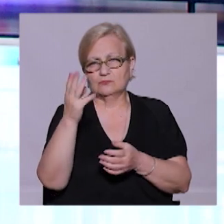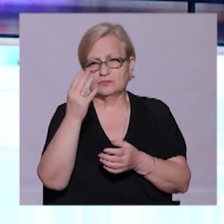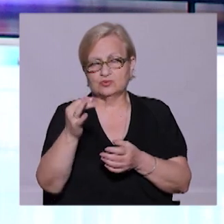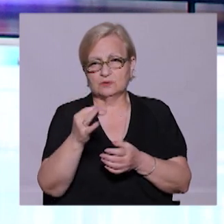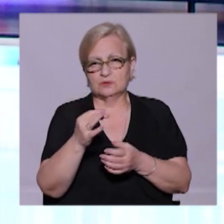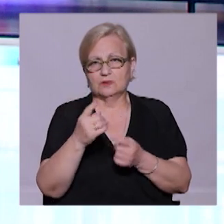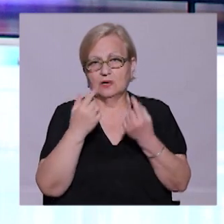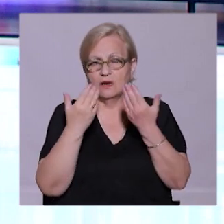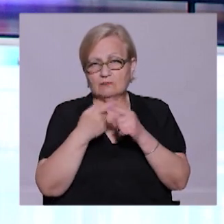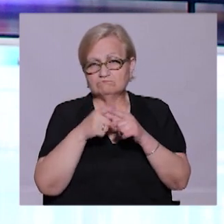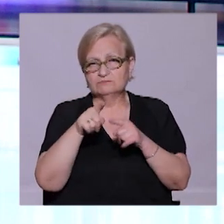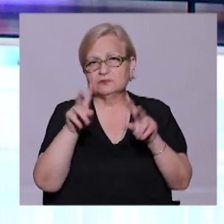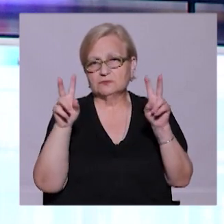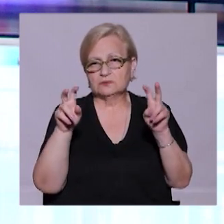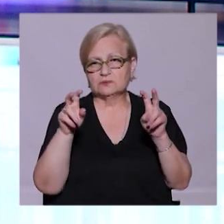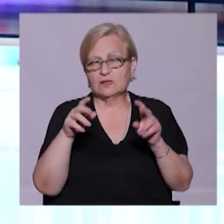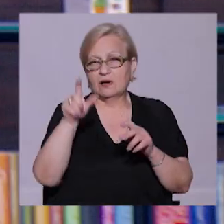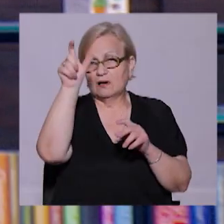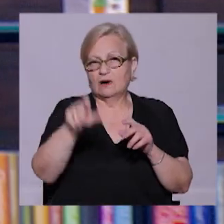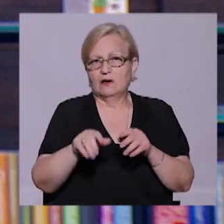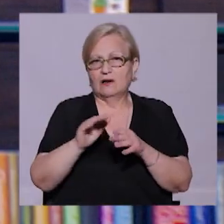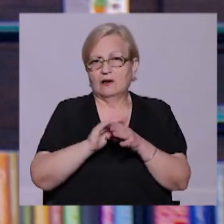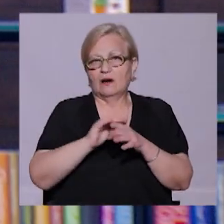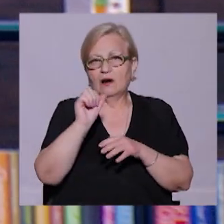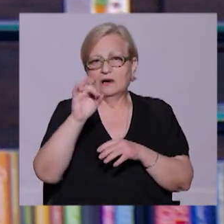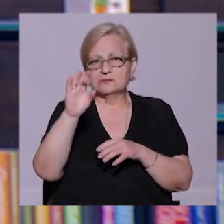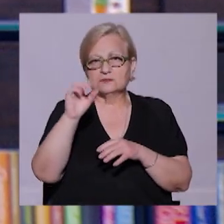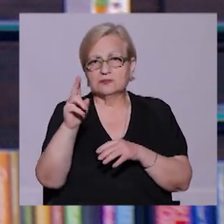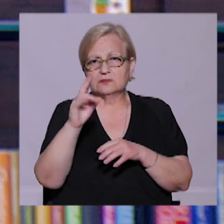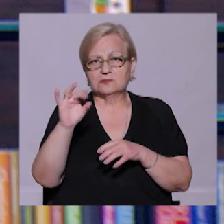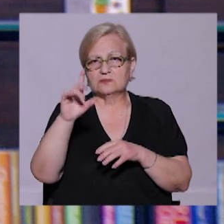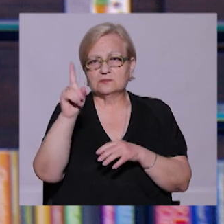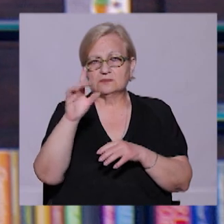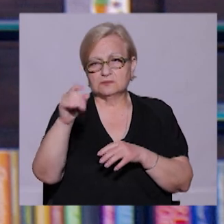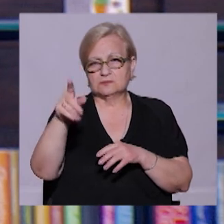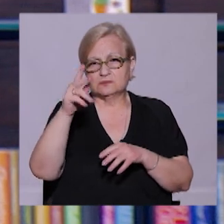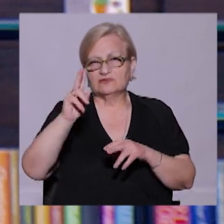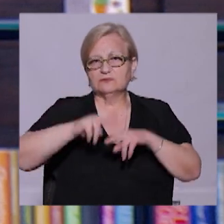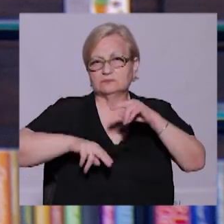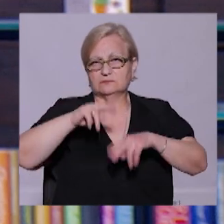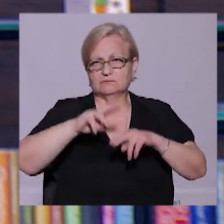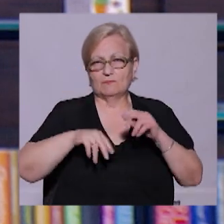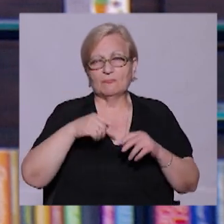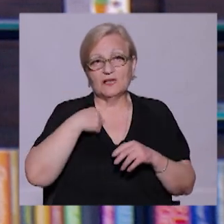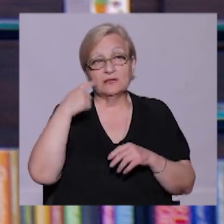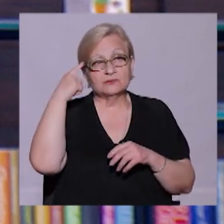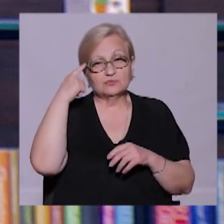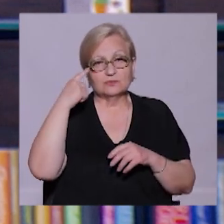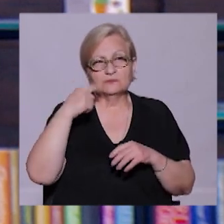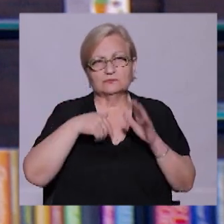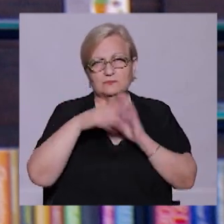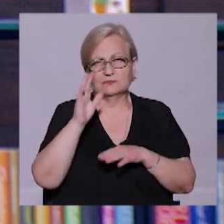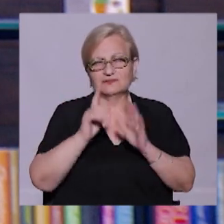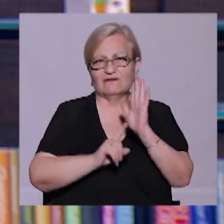უშუალოდ არსაკიძის სახეს უკავშირდება. ჩვენც ალბათ რომანზე ფიქრი ჯობს არსაკიძის სახით